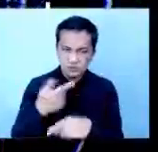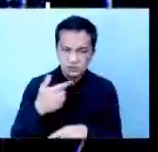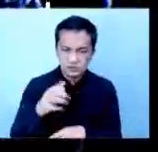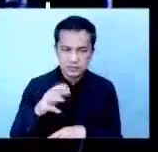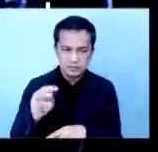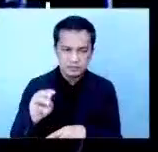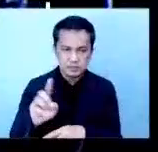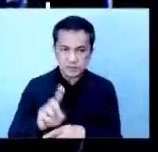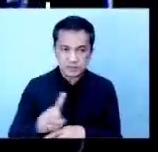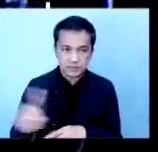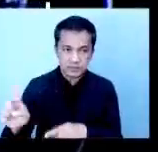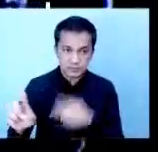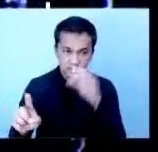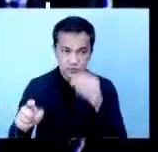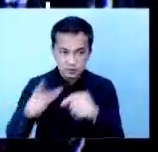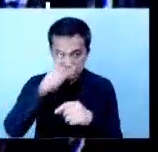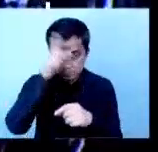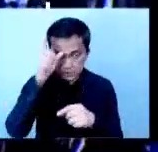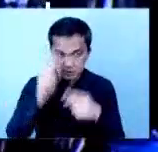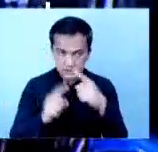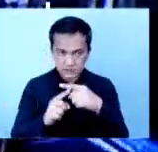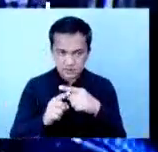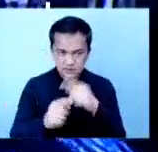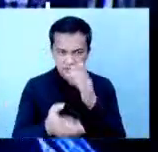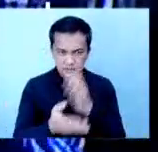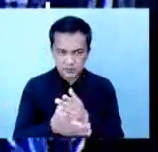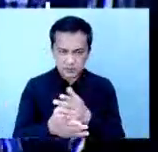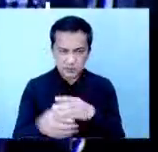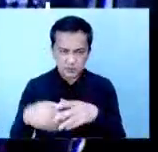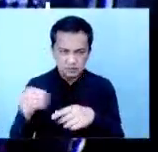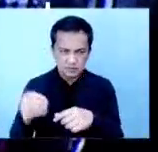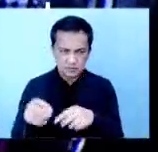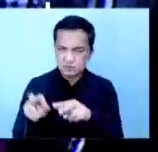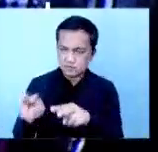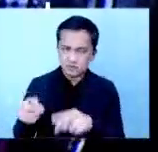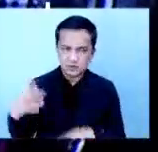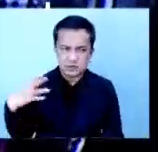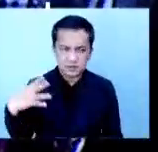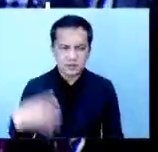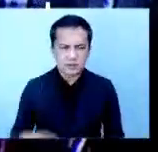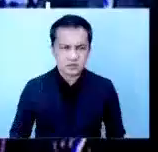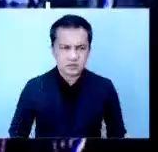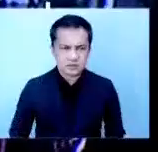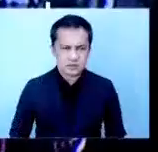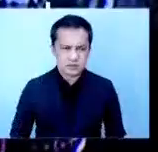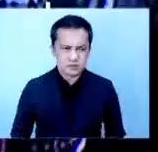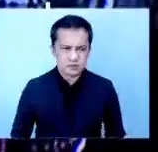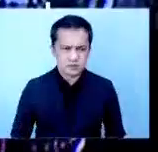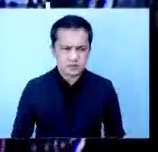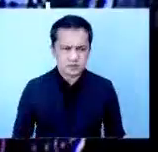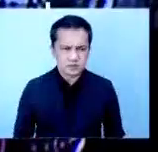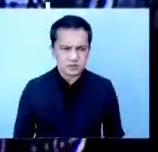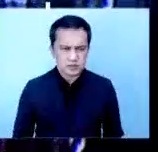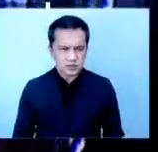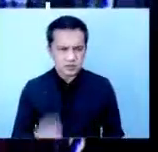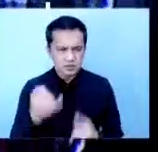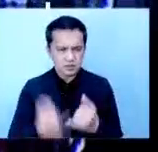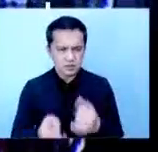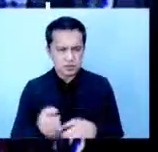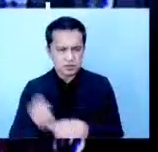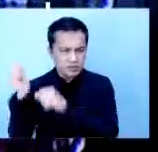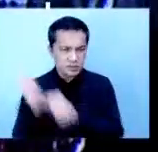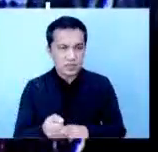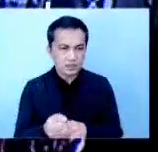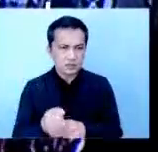isang lalaki na nakaitim na t-shirt tumigil sa labas at tila may inaabangan. Ilang sandali pa, hinampas niya ng kahoy ang